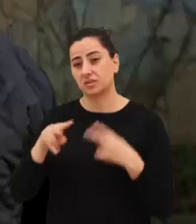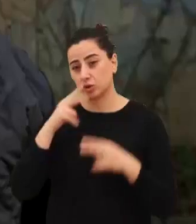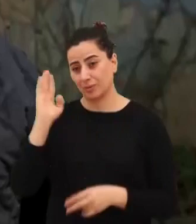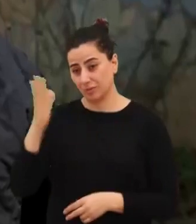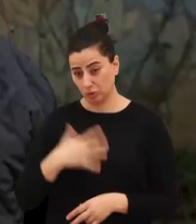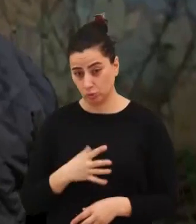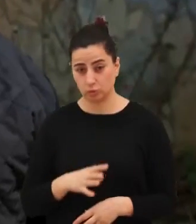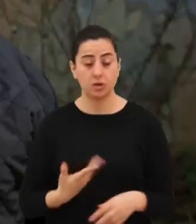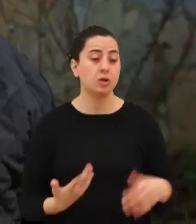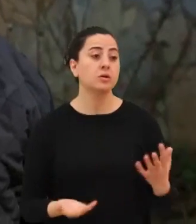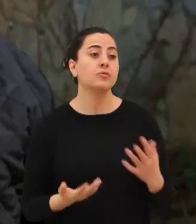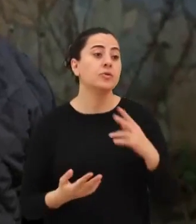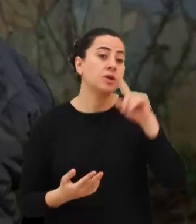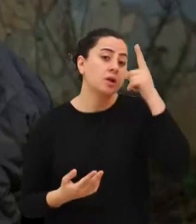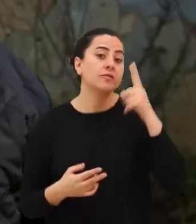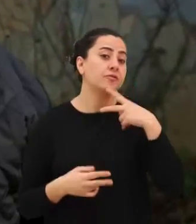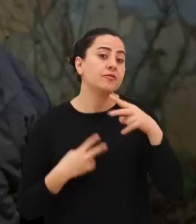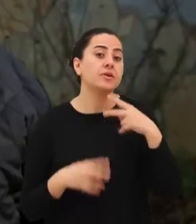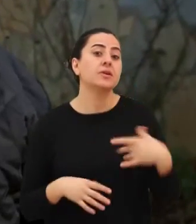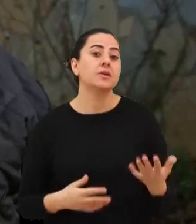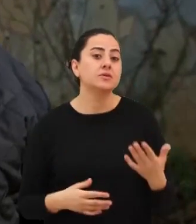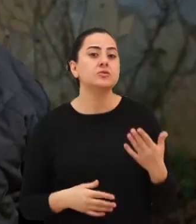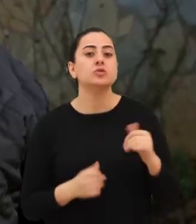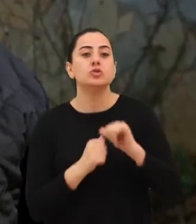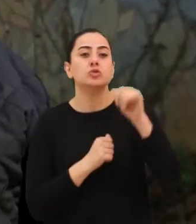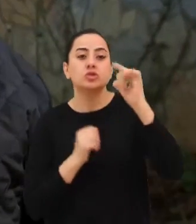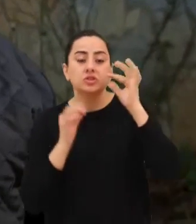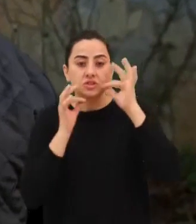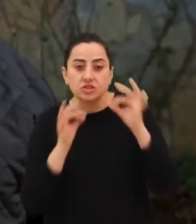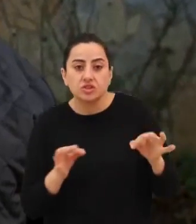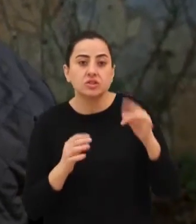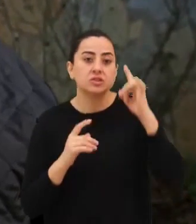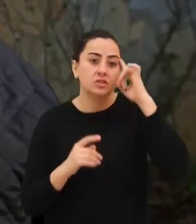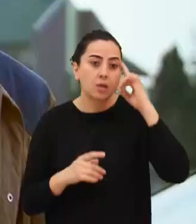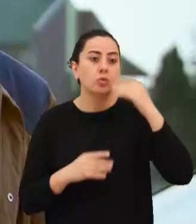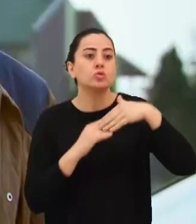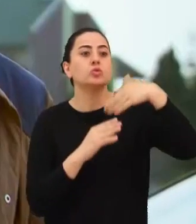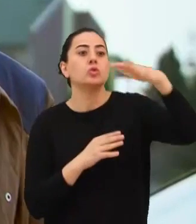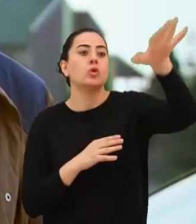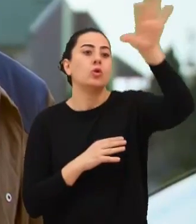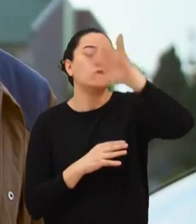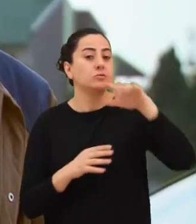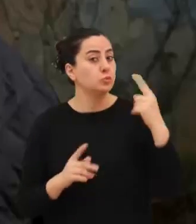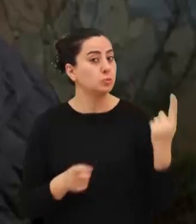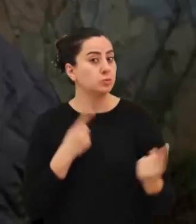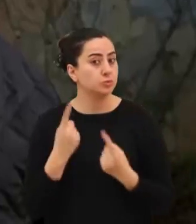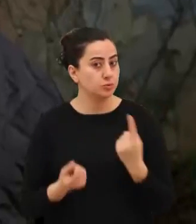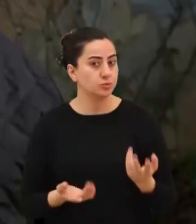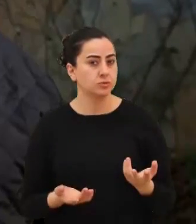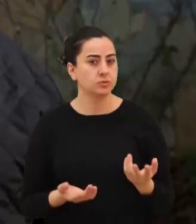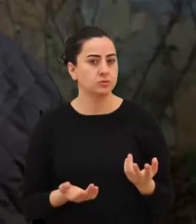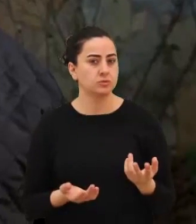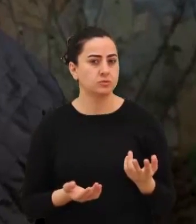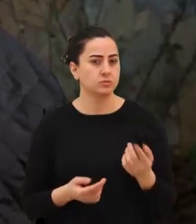gidiyorsun? Sadece oraya diye ki efendim, ne bileyim. Uzak Doğu mutfakları olabilir, fizyon mutfakları olabilir, stikçi olur,